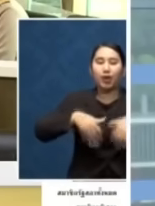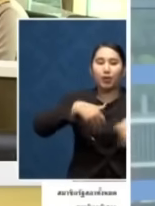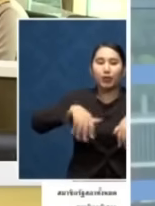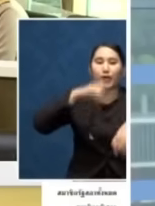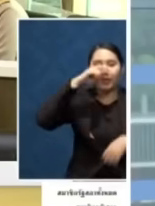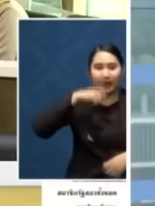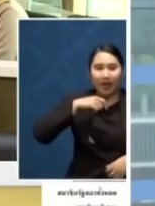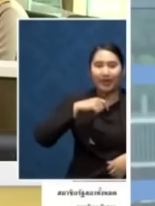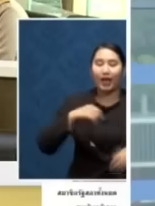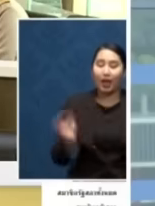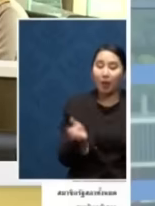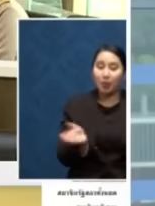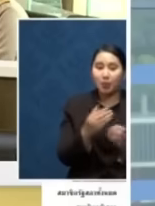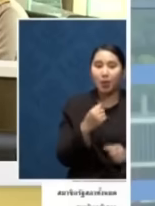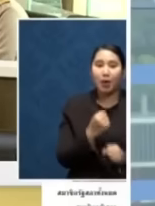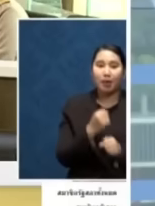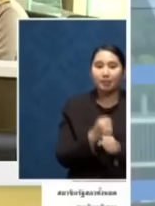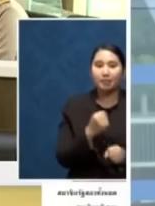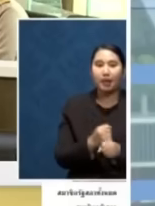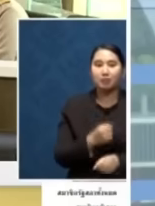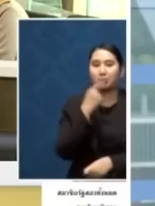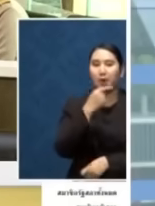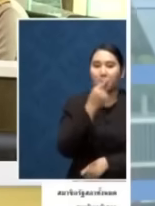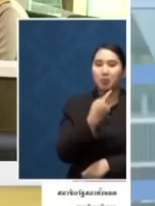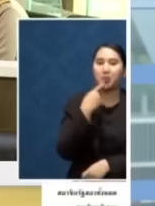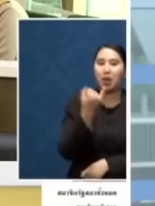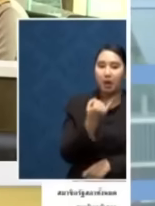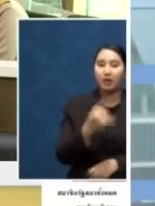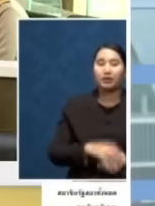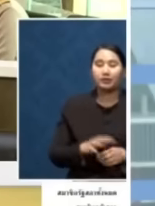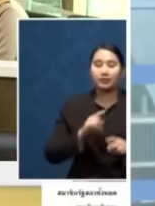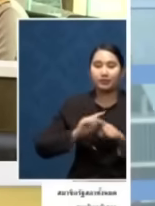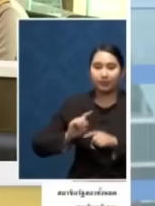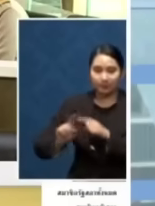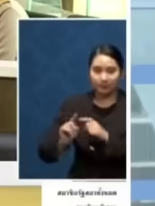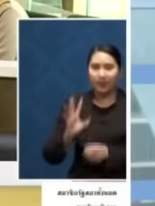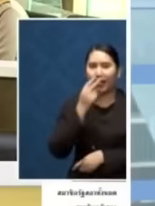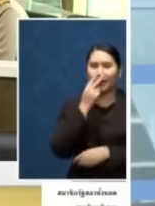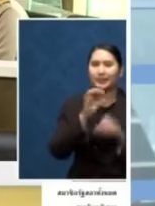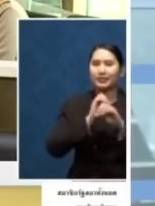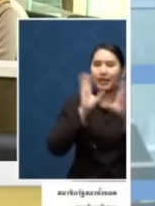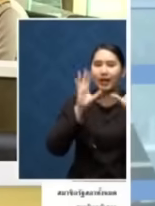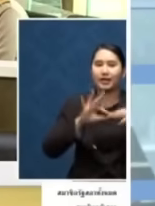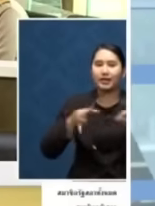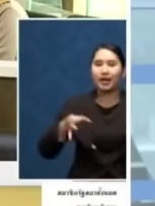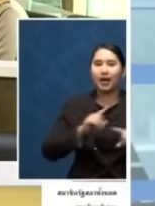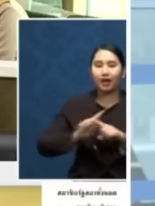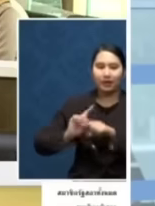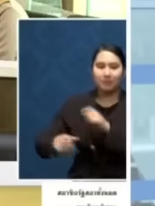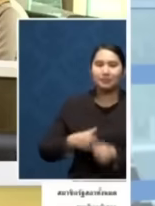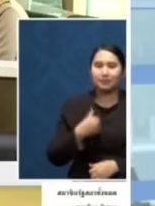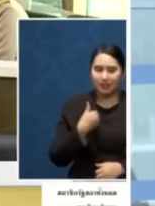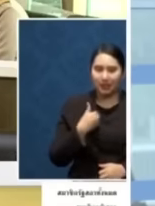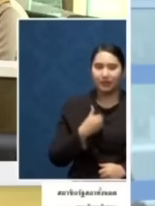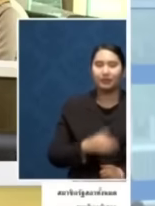112 2เรื่องนี้ฮะคุณสมบัติการเป็นนายกแล้วก็เรื่องของมาตรา112คงจะได้ถูกพูดคุยกันอีกยาวๆเลยวันนี้แล้วก็ต้องไปรอดูว่าหลังจ